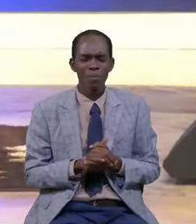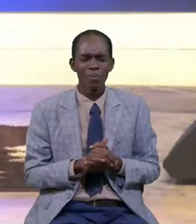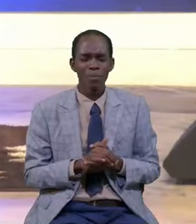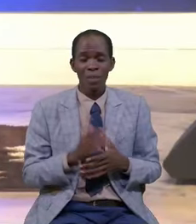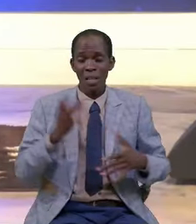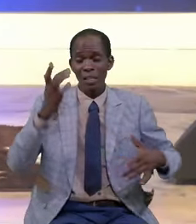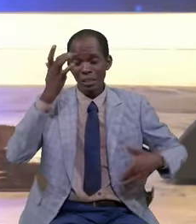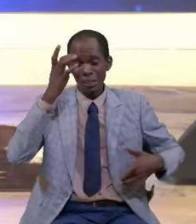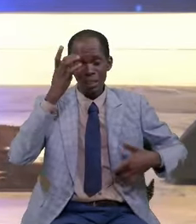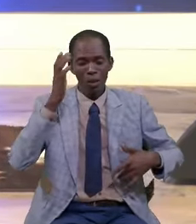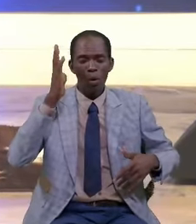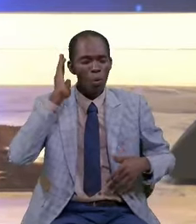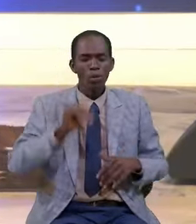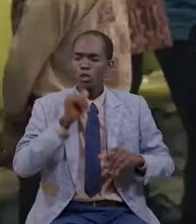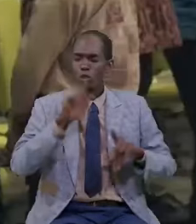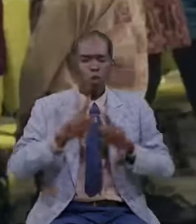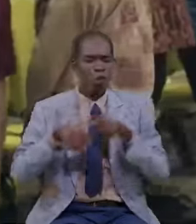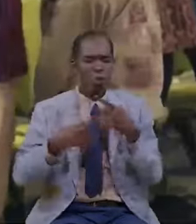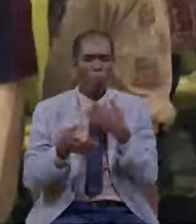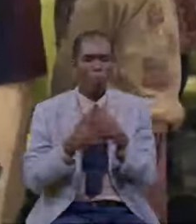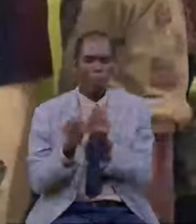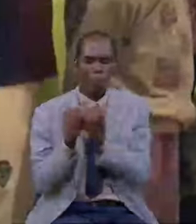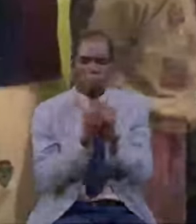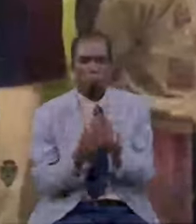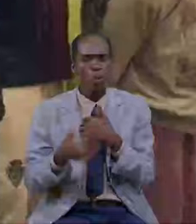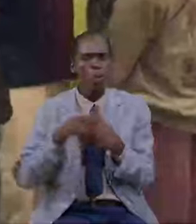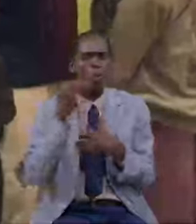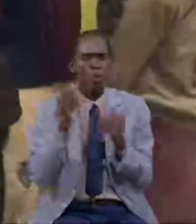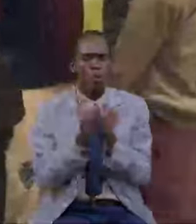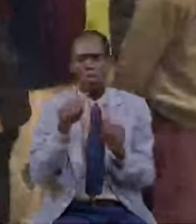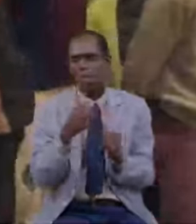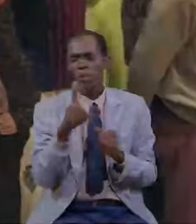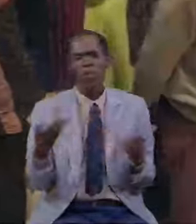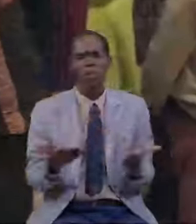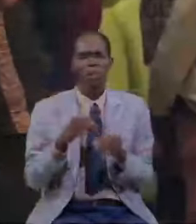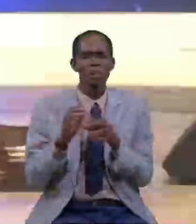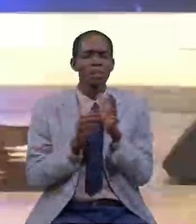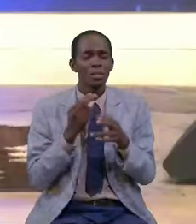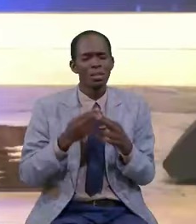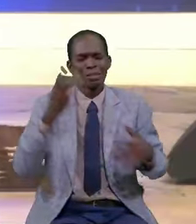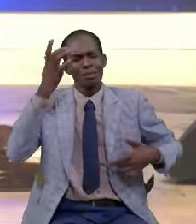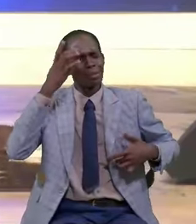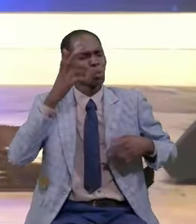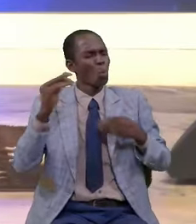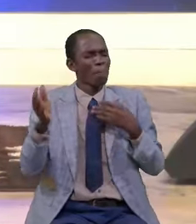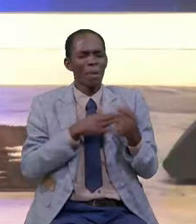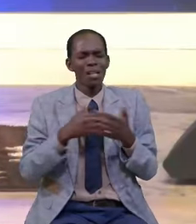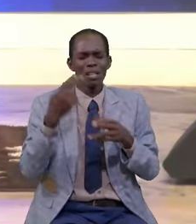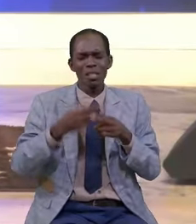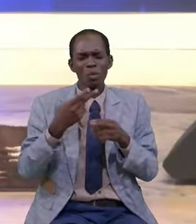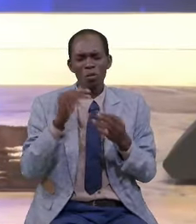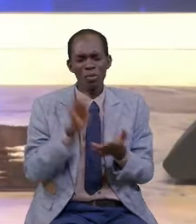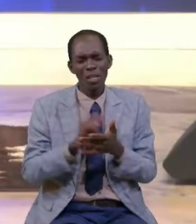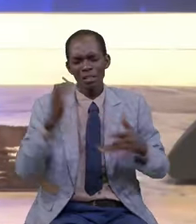La maladie ne va pas rentrer à la maison avec personne ici. Mais la maladie, quel que soit le nom, maladie, quelle que soit